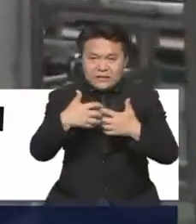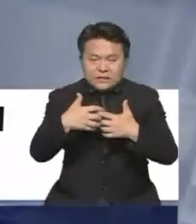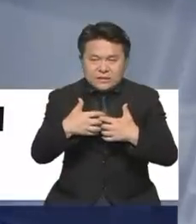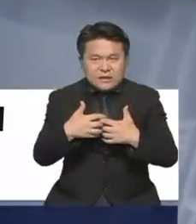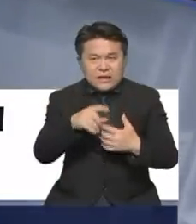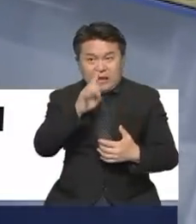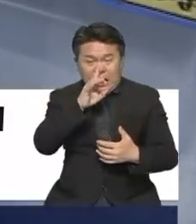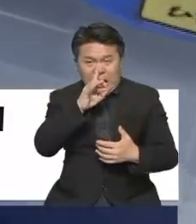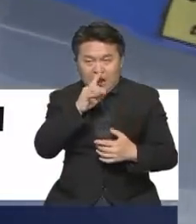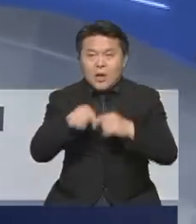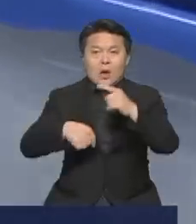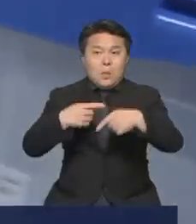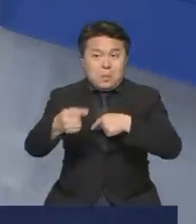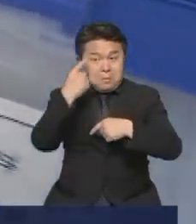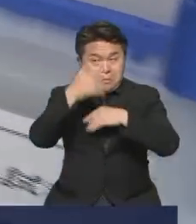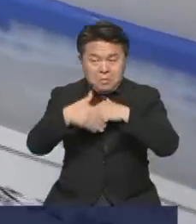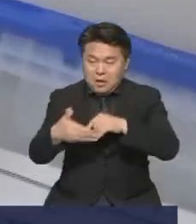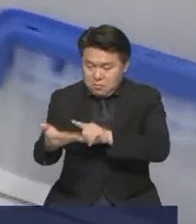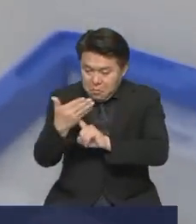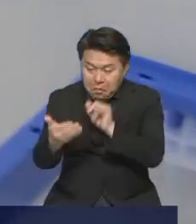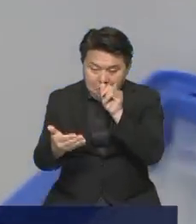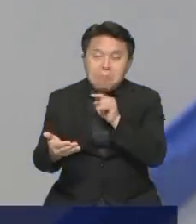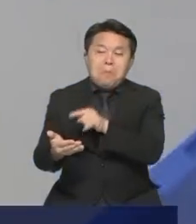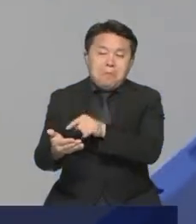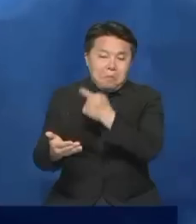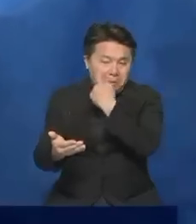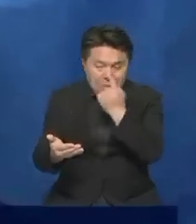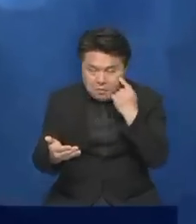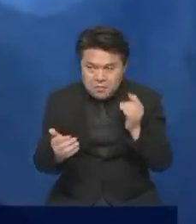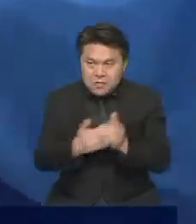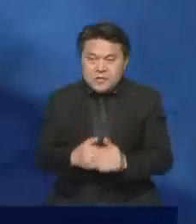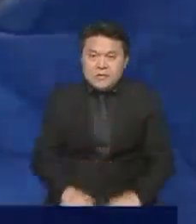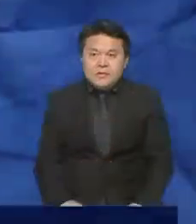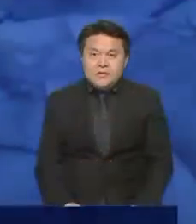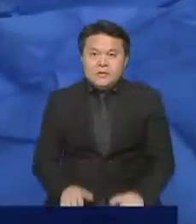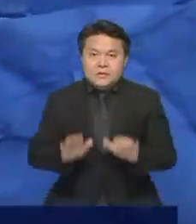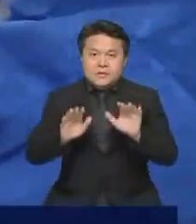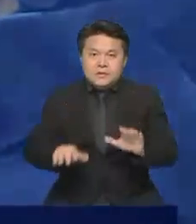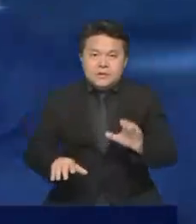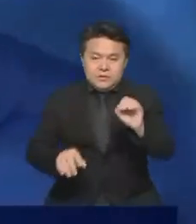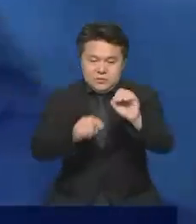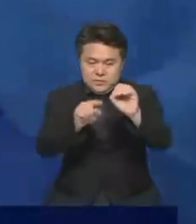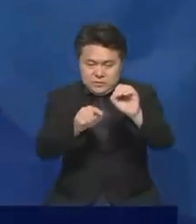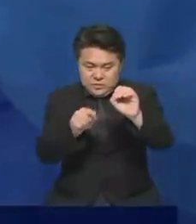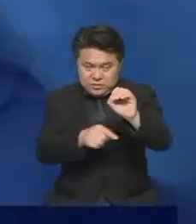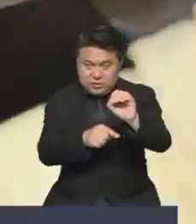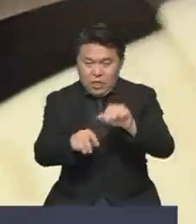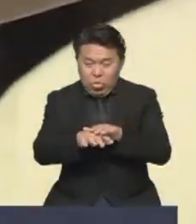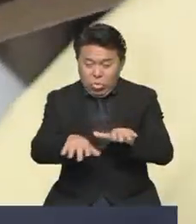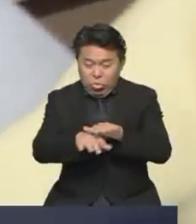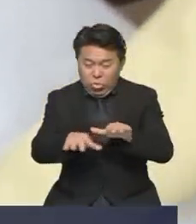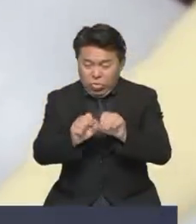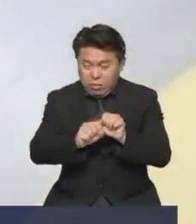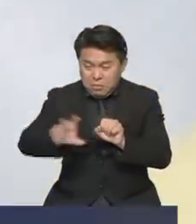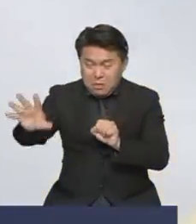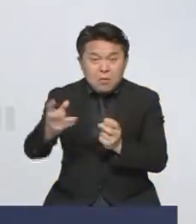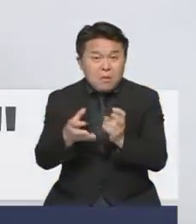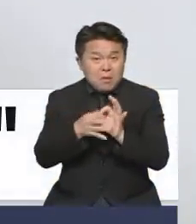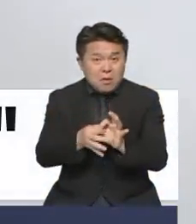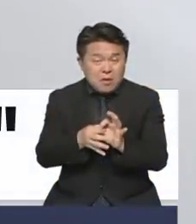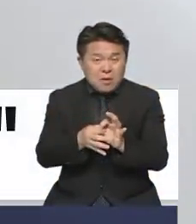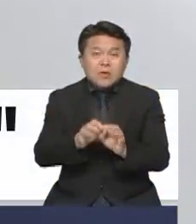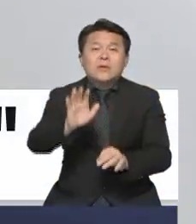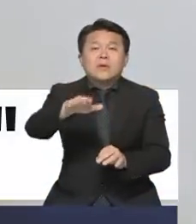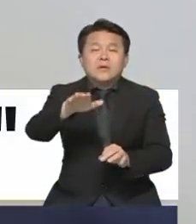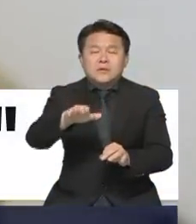거란 계획도 확인했다고 밝혔습니다 시찰단은 3중수소의 희석과 방출시설과 관련해선